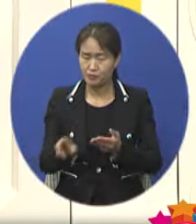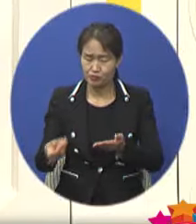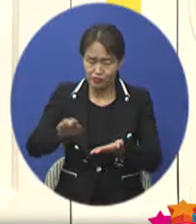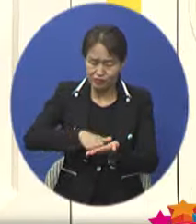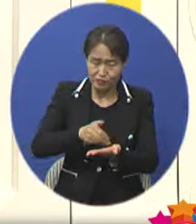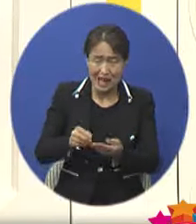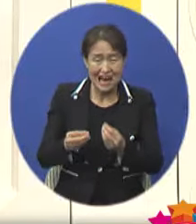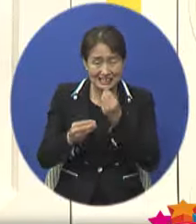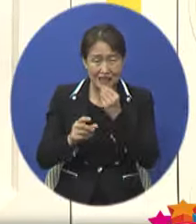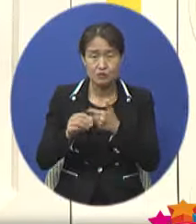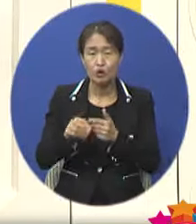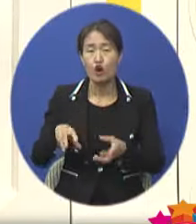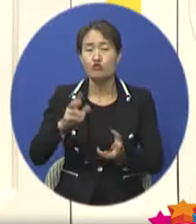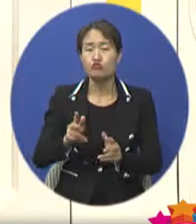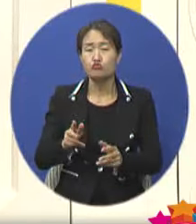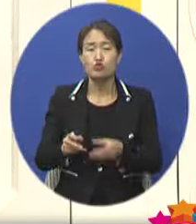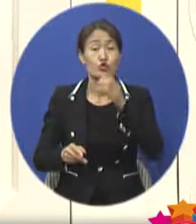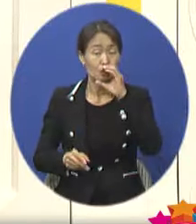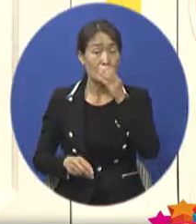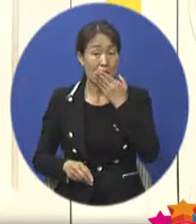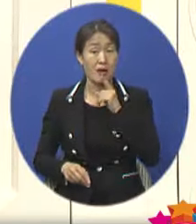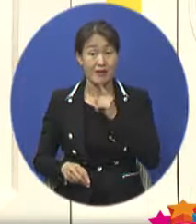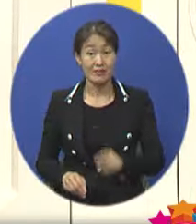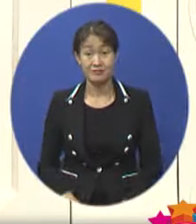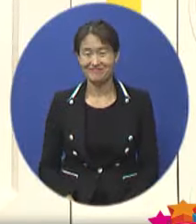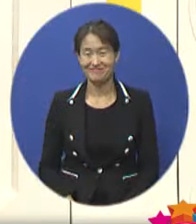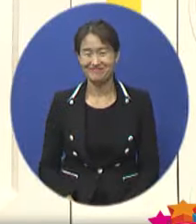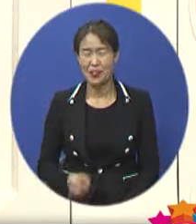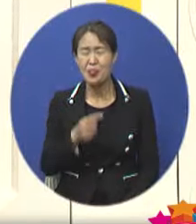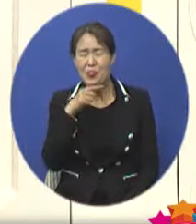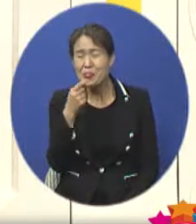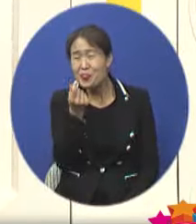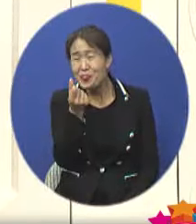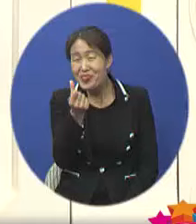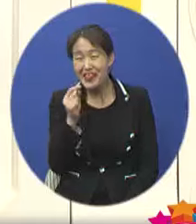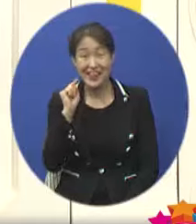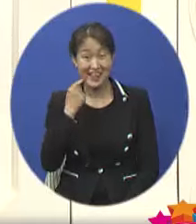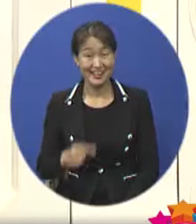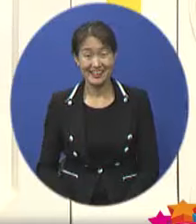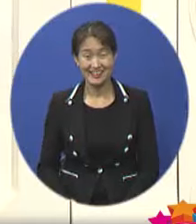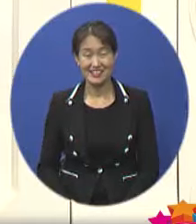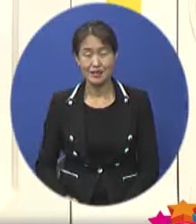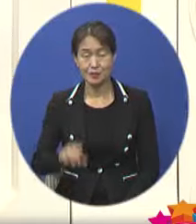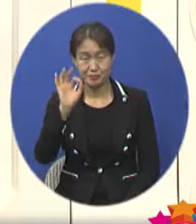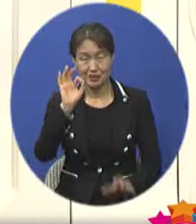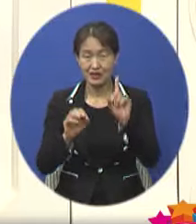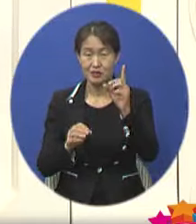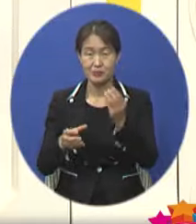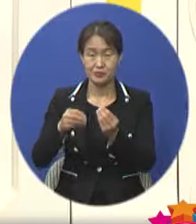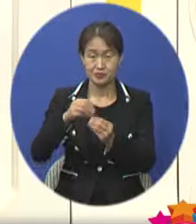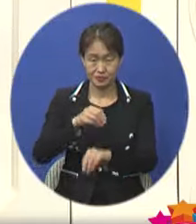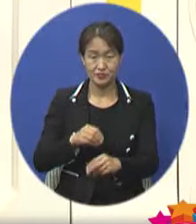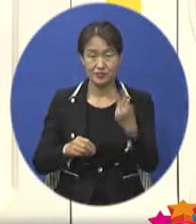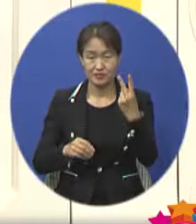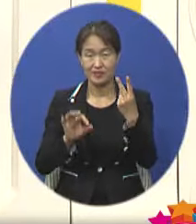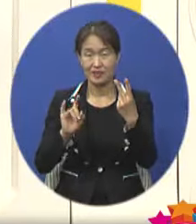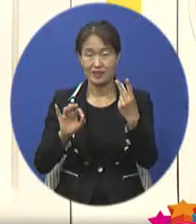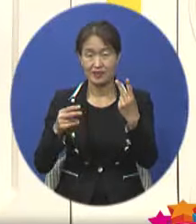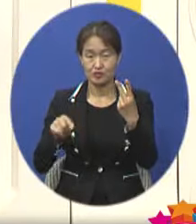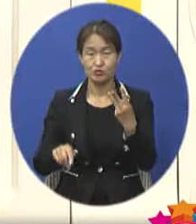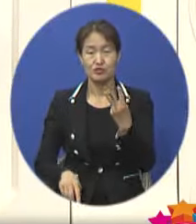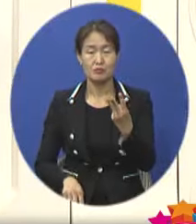먹는데요. 이것은 무엇일까요? 잼도 먹고 네. 주스도 먹고. 네, 아주 조그만데 예쁩니다. 예. 자, 보기 드릴게요. 1번 만두, 2번